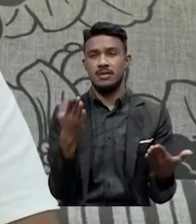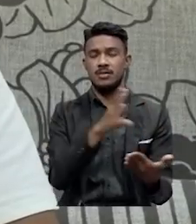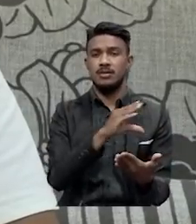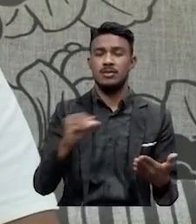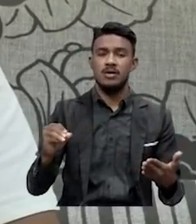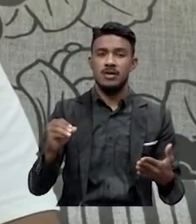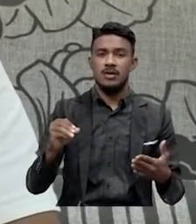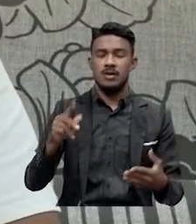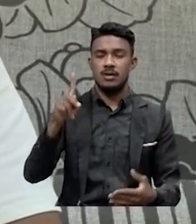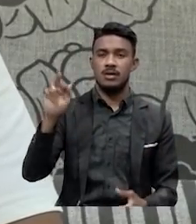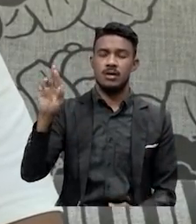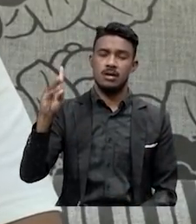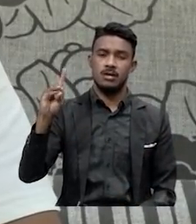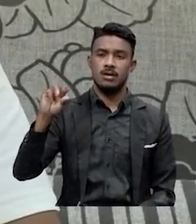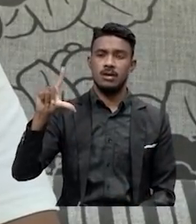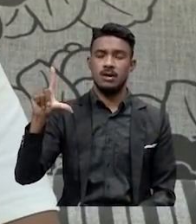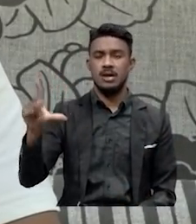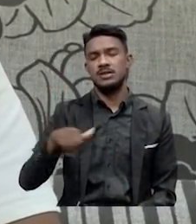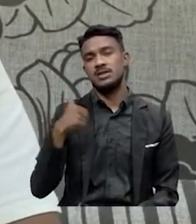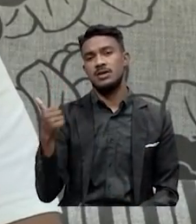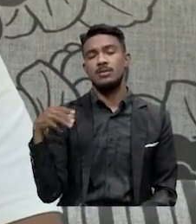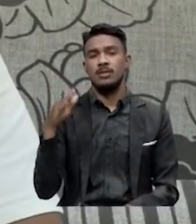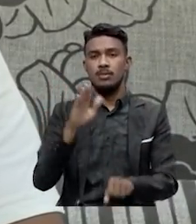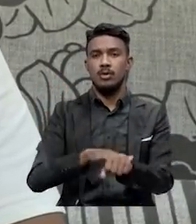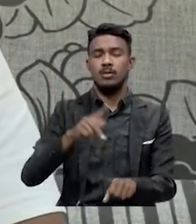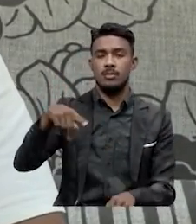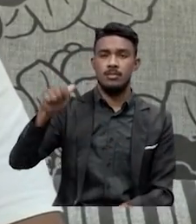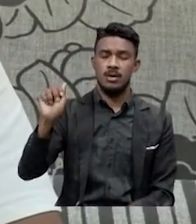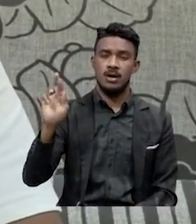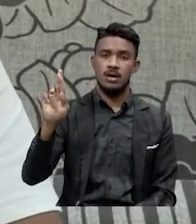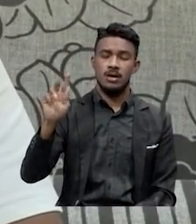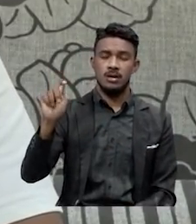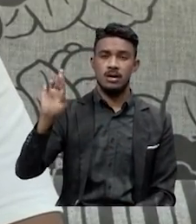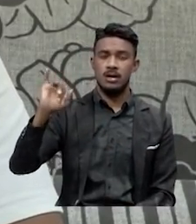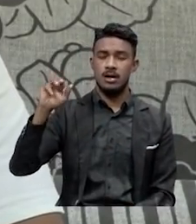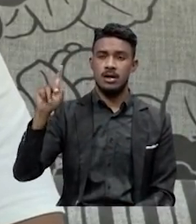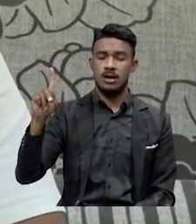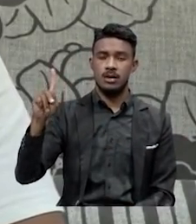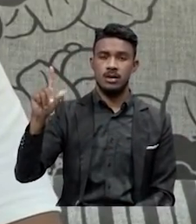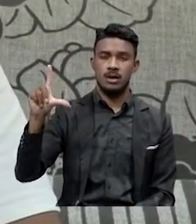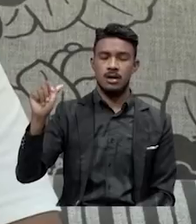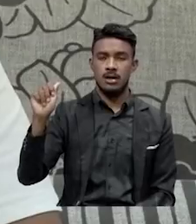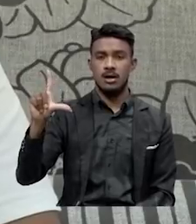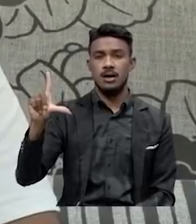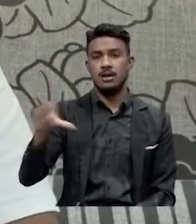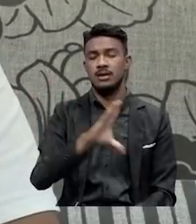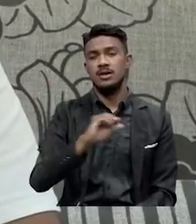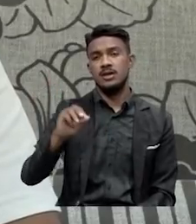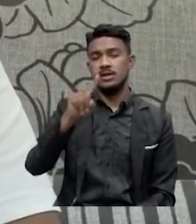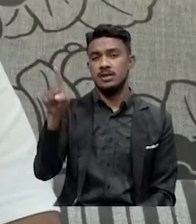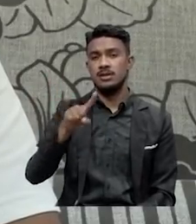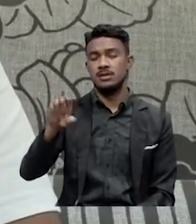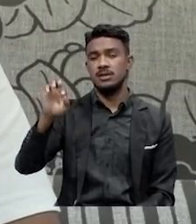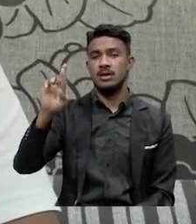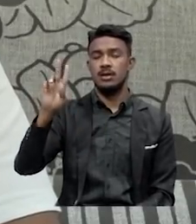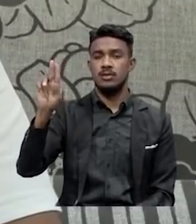patriarka. Kardial patriarka ni yang mundur ni turun di Jerusalem, kardial patriarka Jerusalem, kardial patriarka